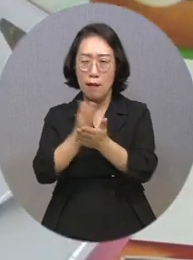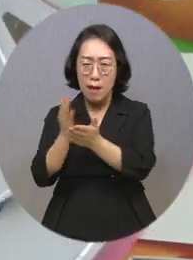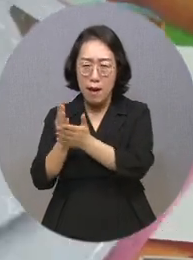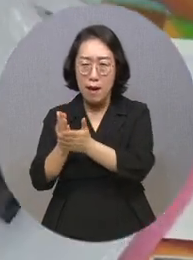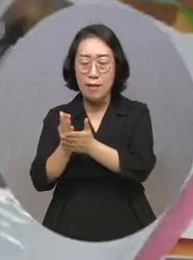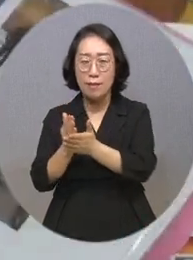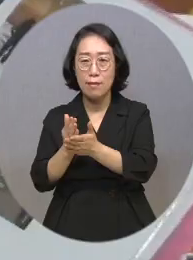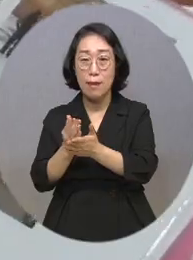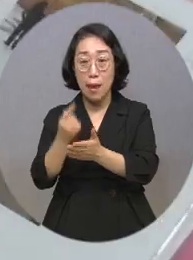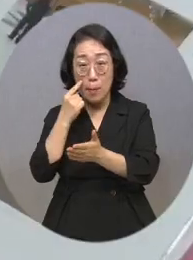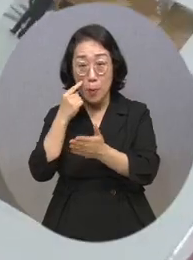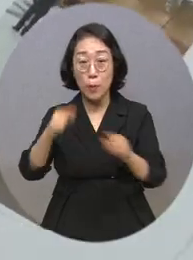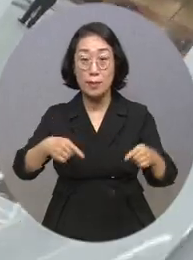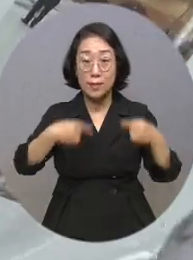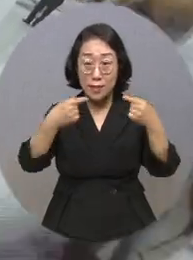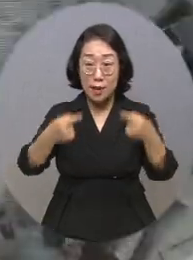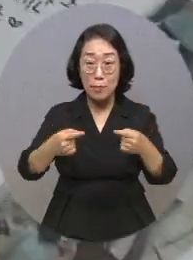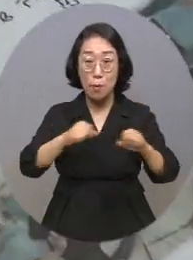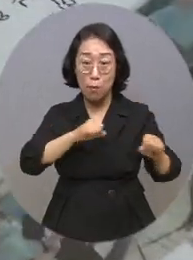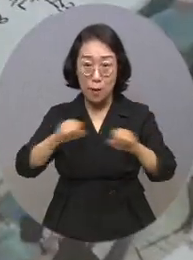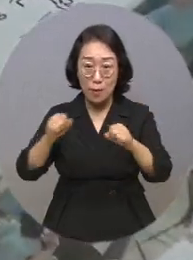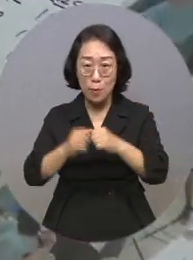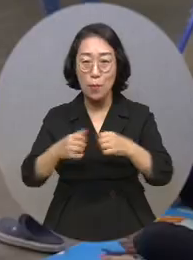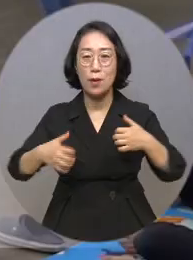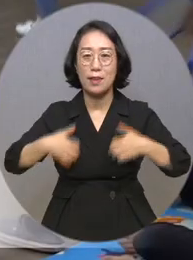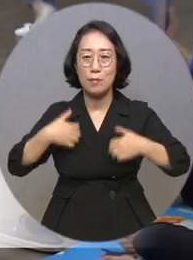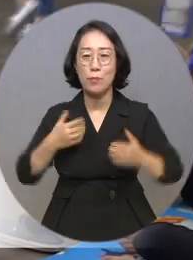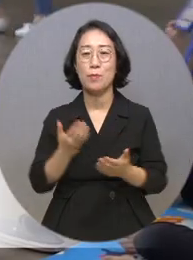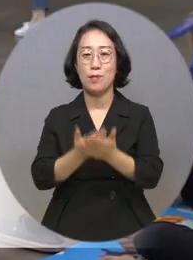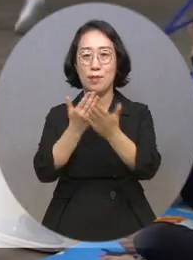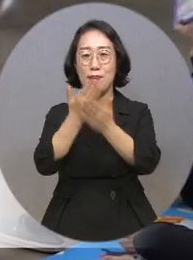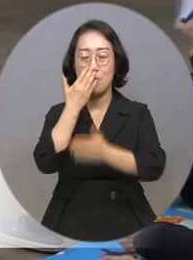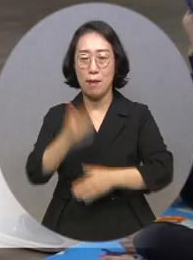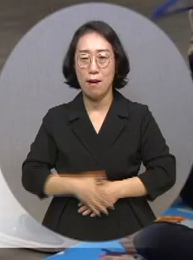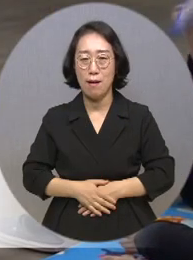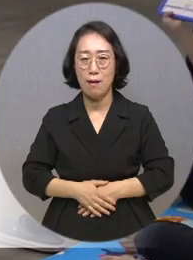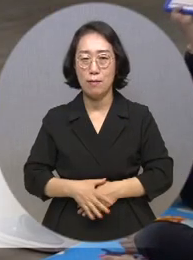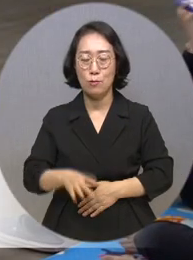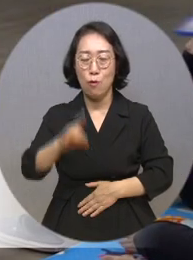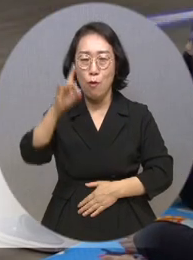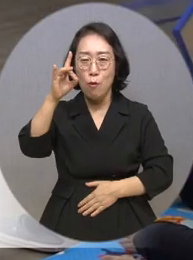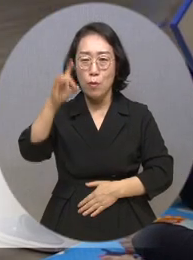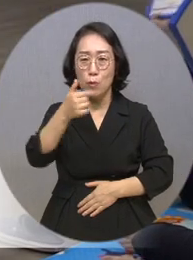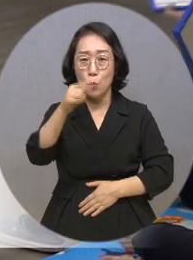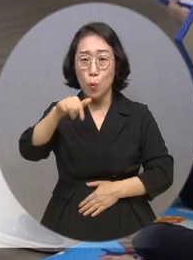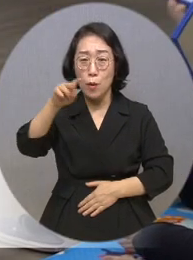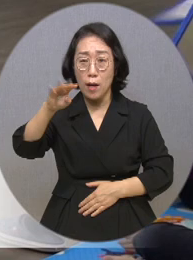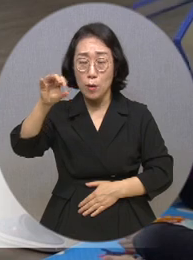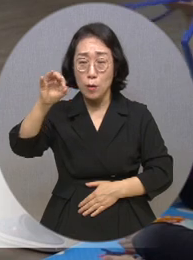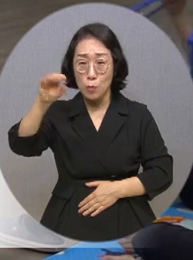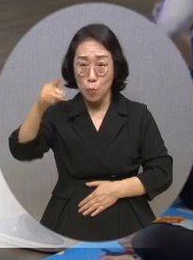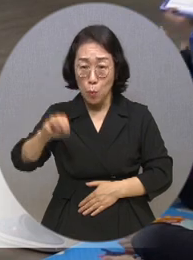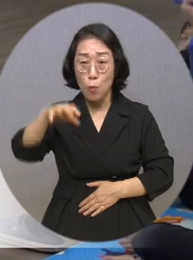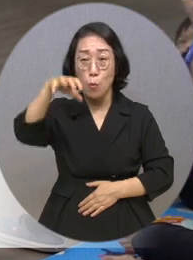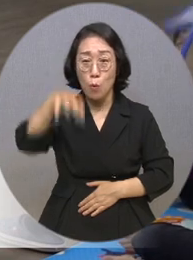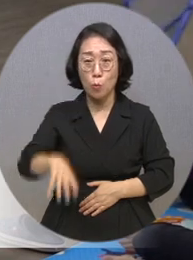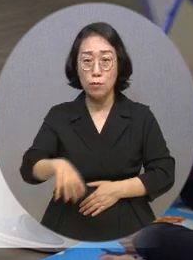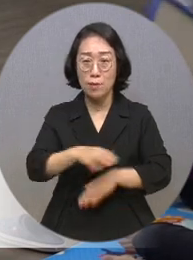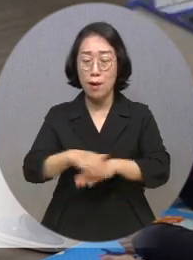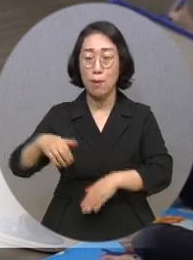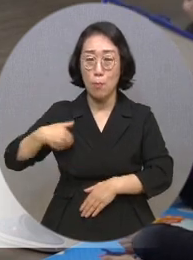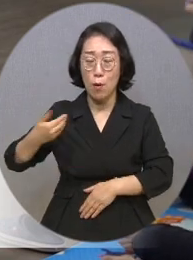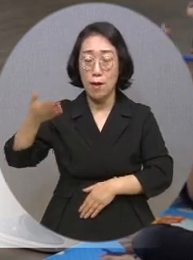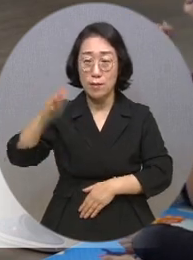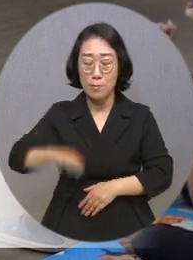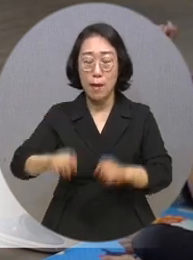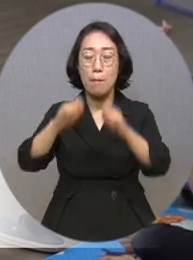체험은 기쁨으로 성장하는 시간이었습니다. 처음에는 노경동에 대해서 잘 몰랐는데